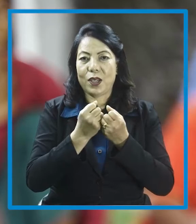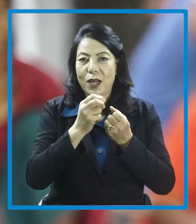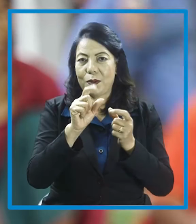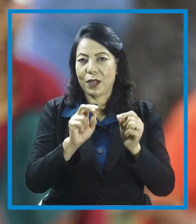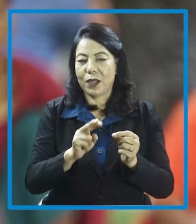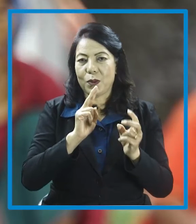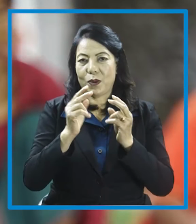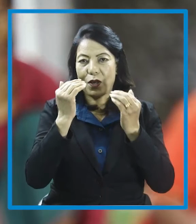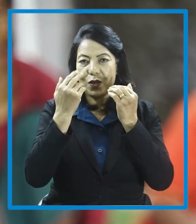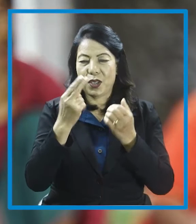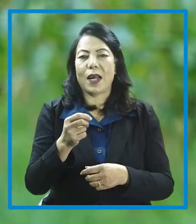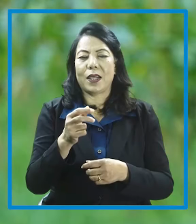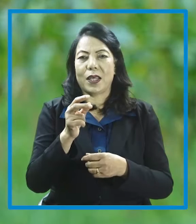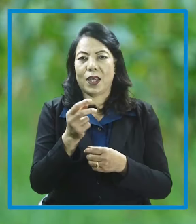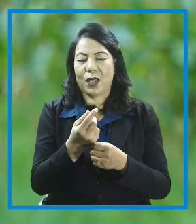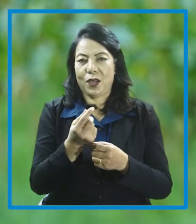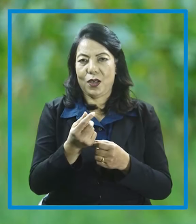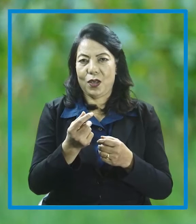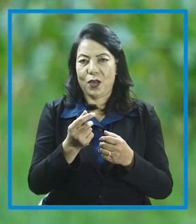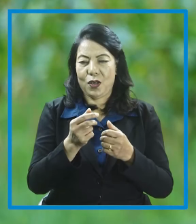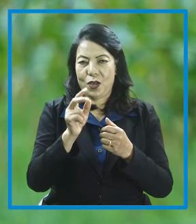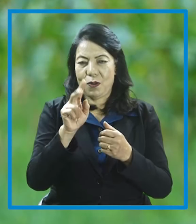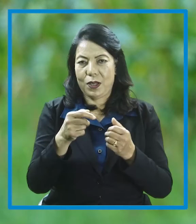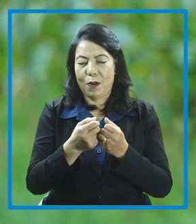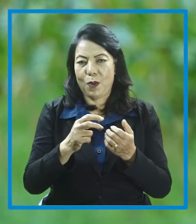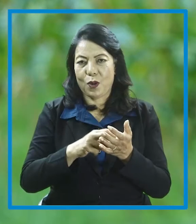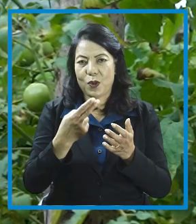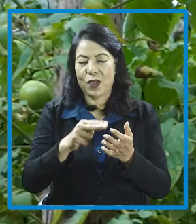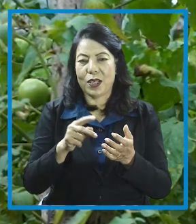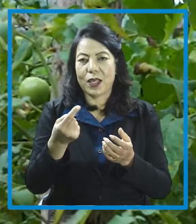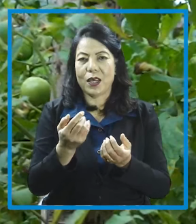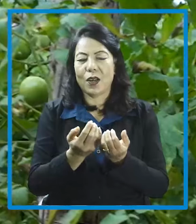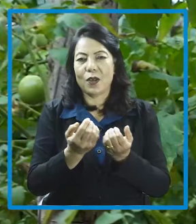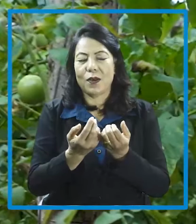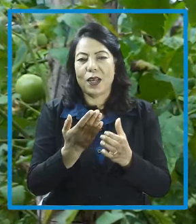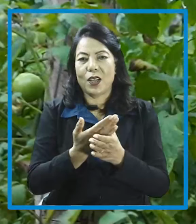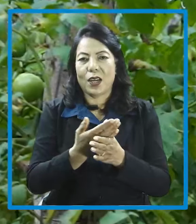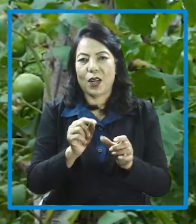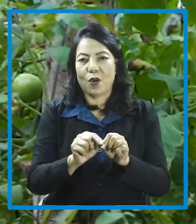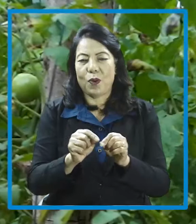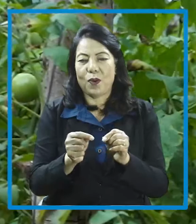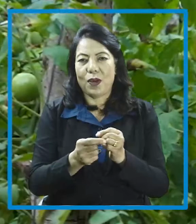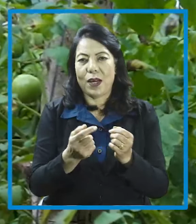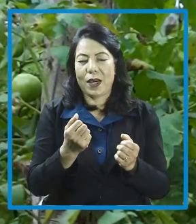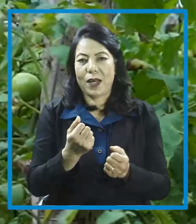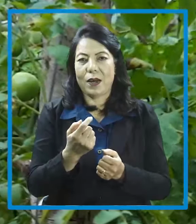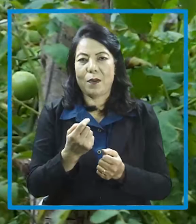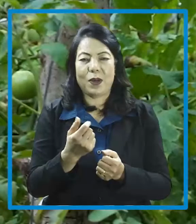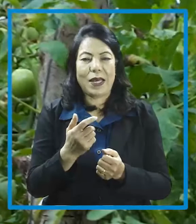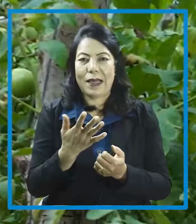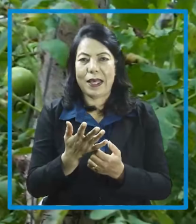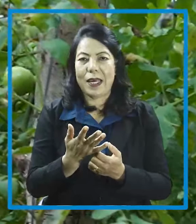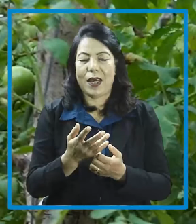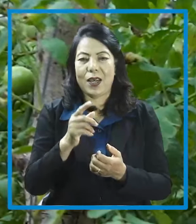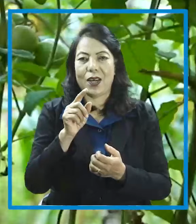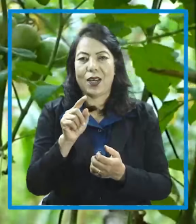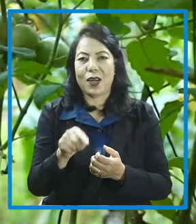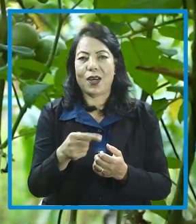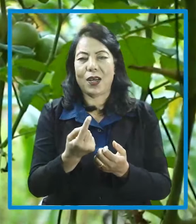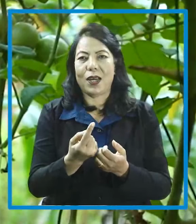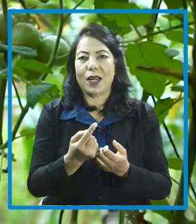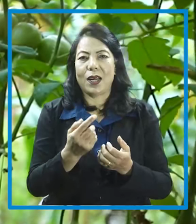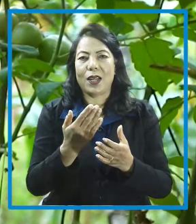त सबै सिकेँ नि त मैले अब आर्थिक रूपले म कमजोर थियो केही गरौँ जस्तो लागेको थियो तरकारी लगाउनको लागि